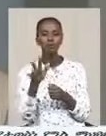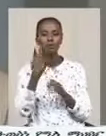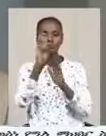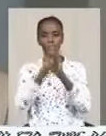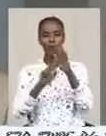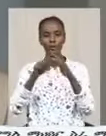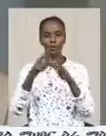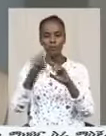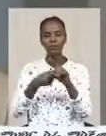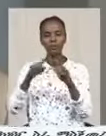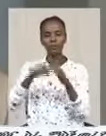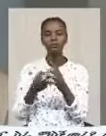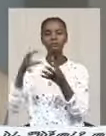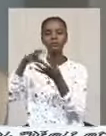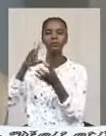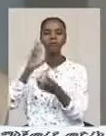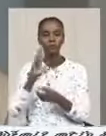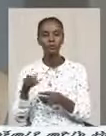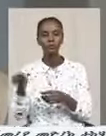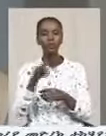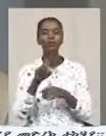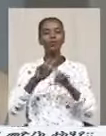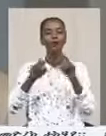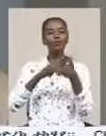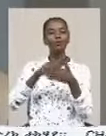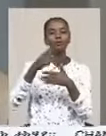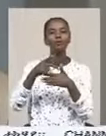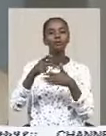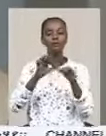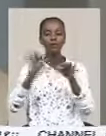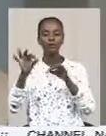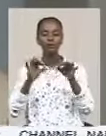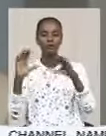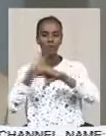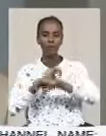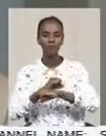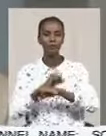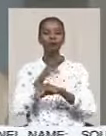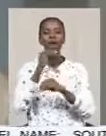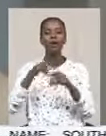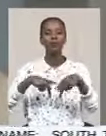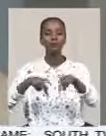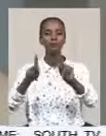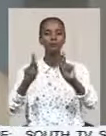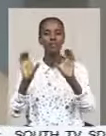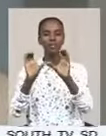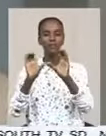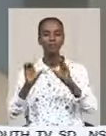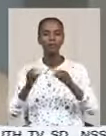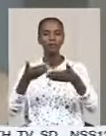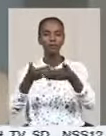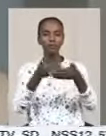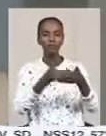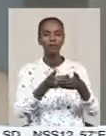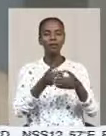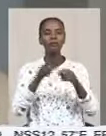ጀምሮ የሚታቀፉ ናቸው እና እነዚህ ሁለት የአድራ መሬት ልኬት በተለያየ ፕሮግራም ልኬት የተጠናቀቀባቸው ለአርሶ አደሩ ሰርተፍኬት የደረሰበት ሁራስ